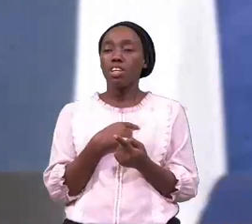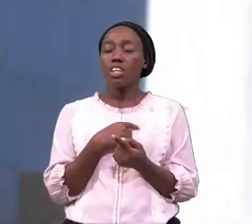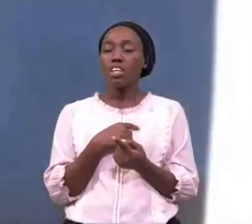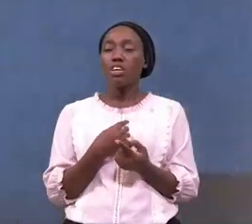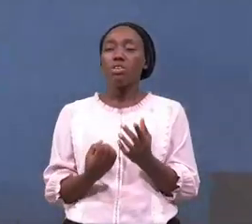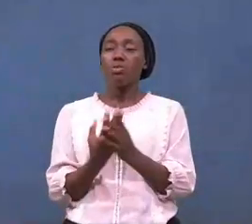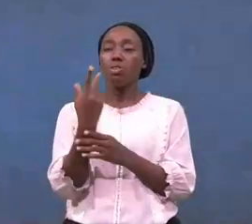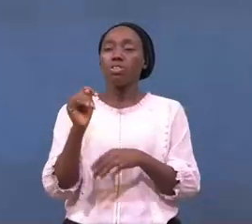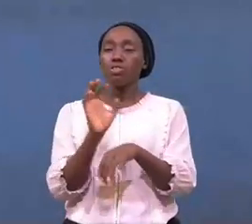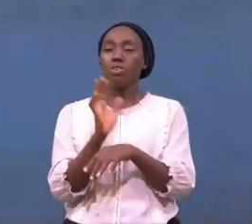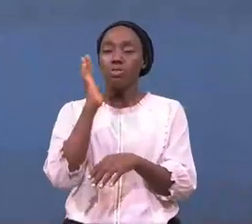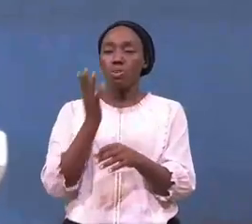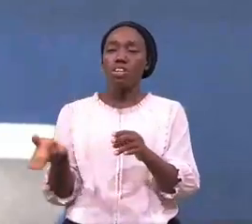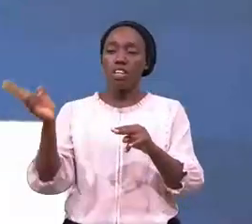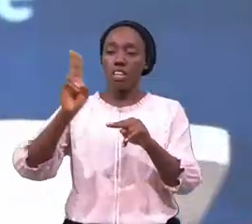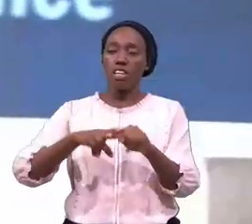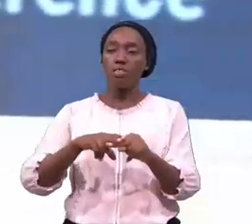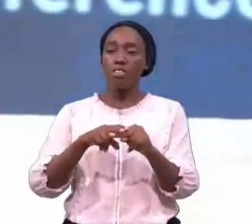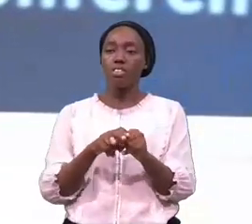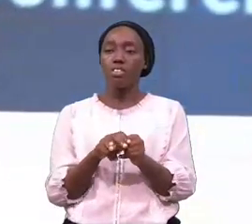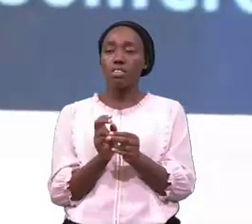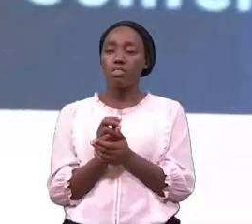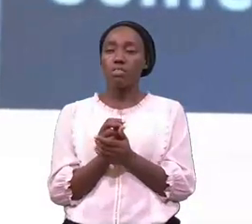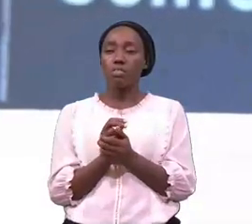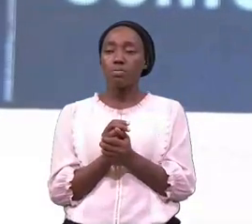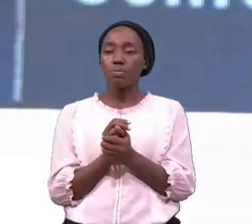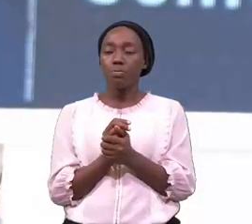Lorsque nous croissons, l'Église va se multiplier.